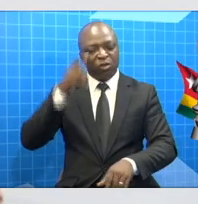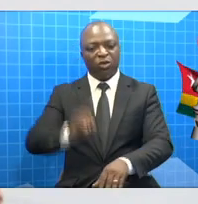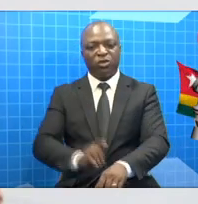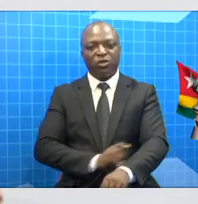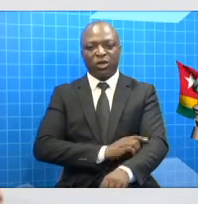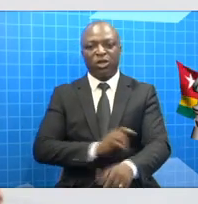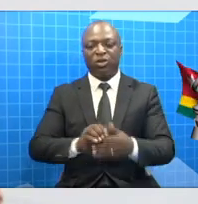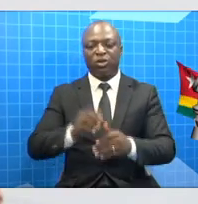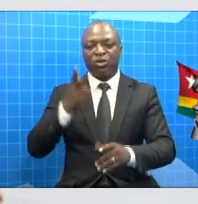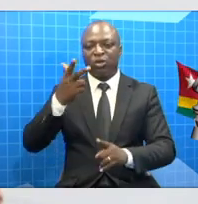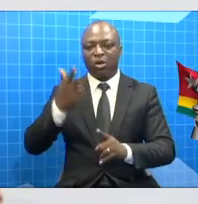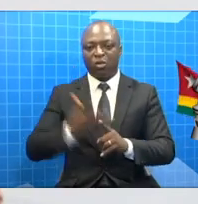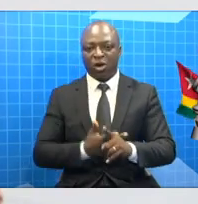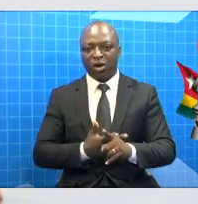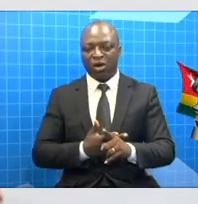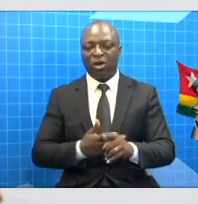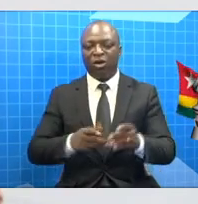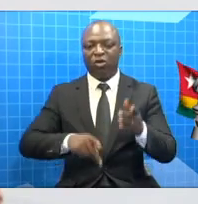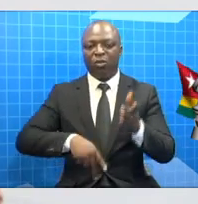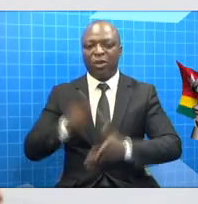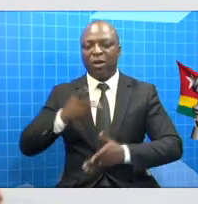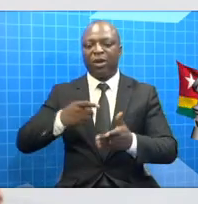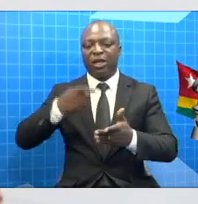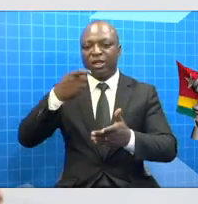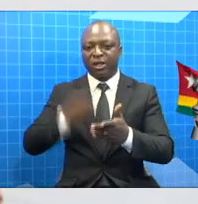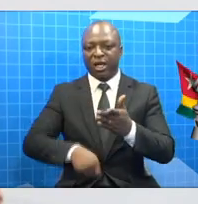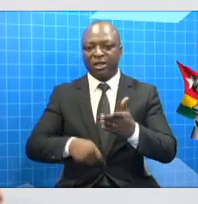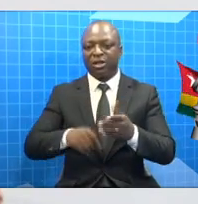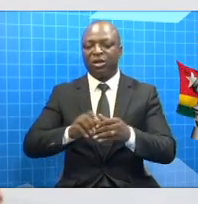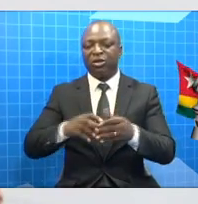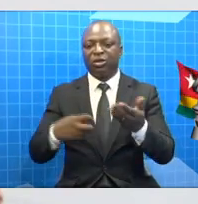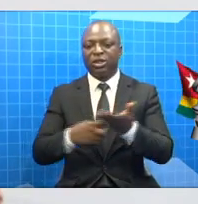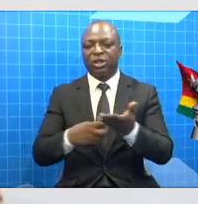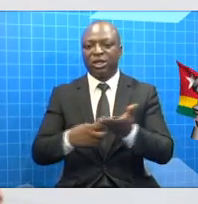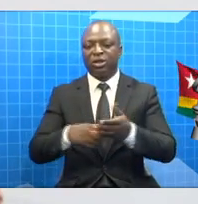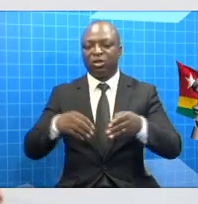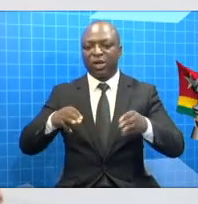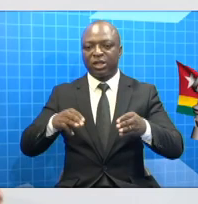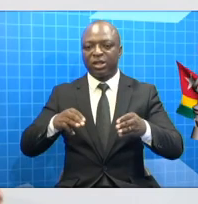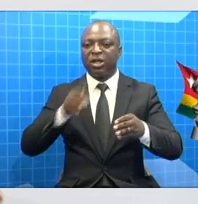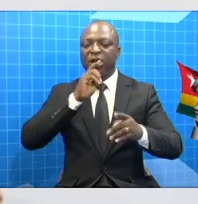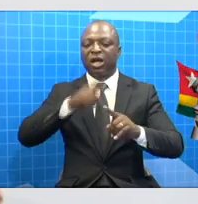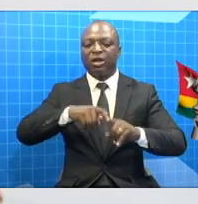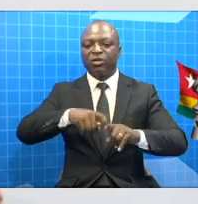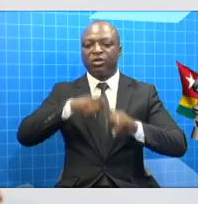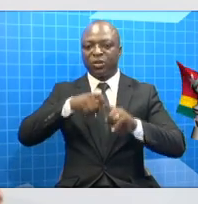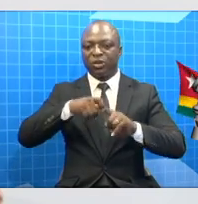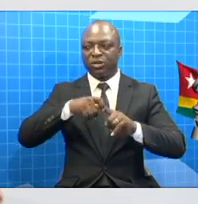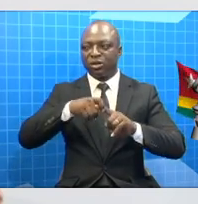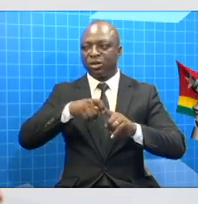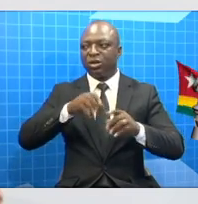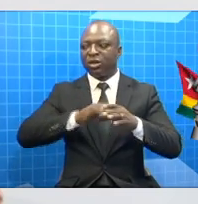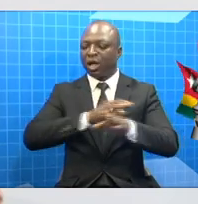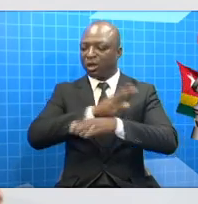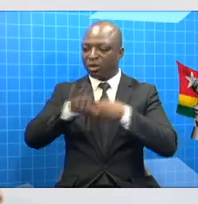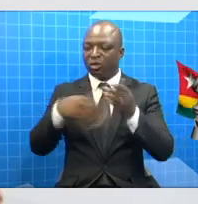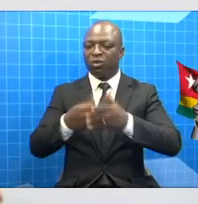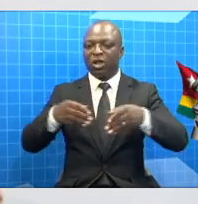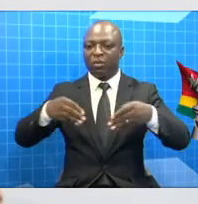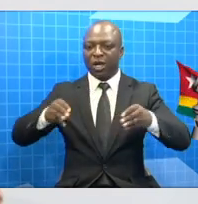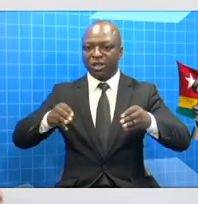de 3 mois, le paiement des taxes de tickets de marché est suspendu dans tous les